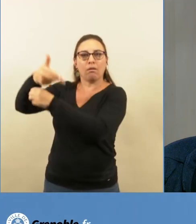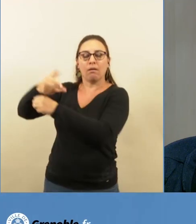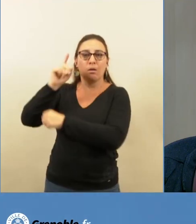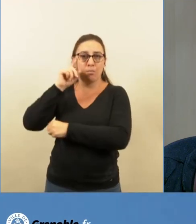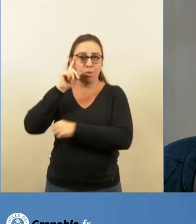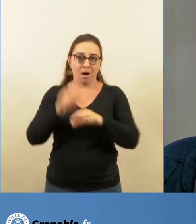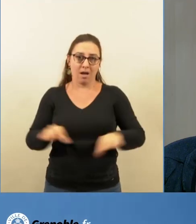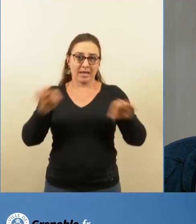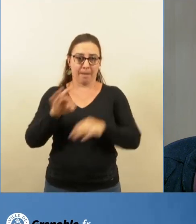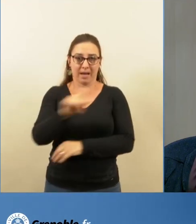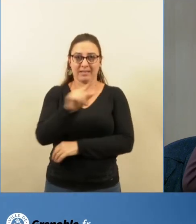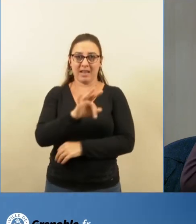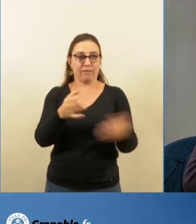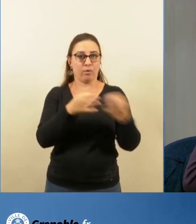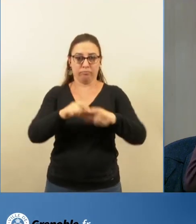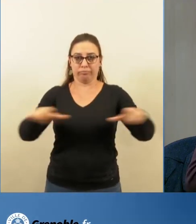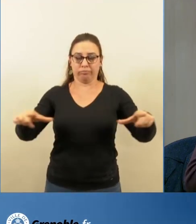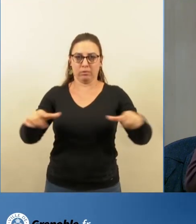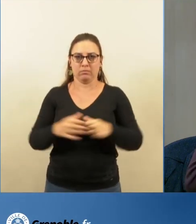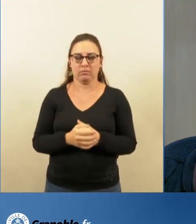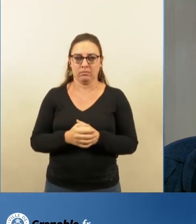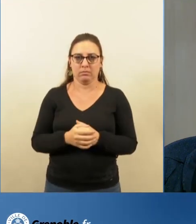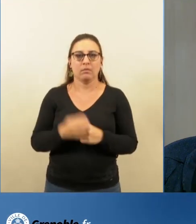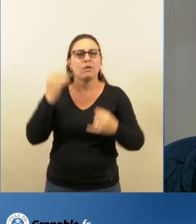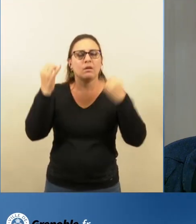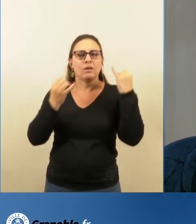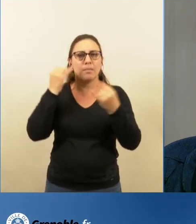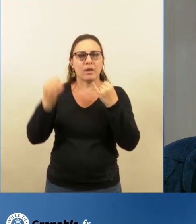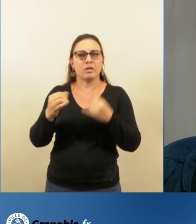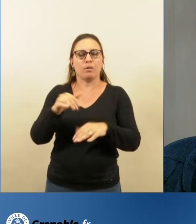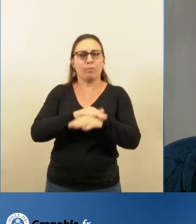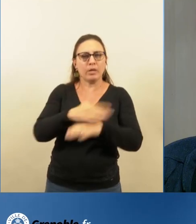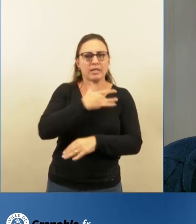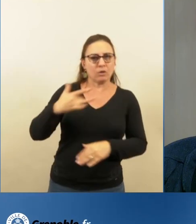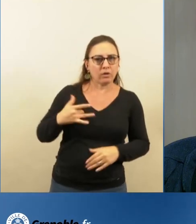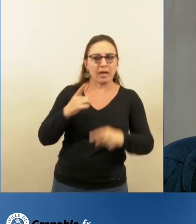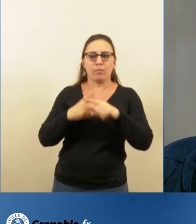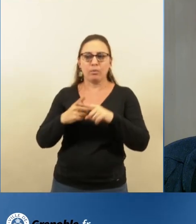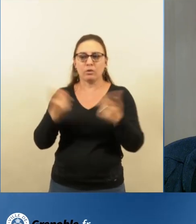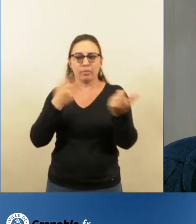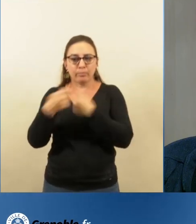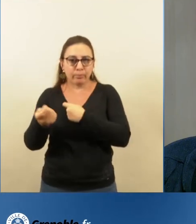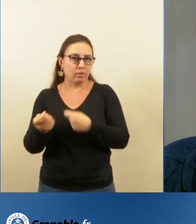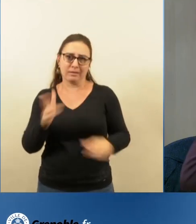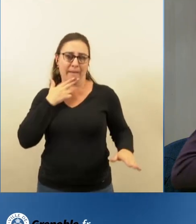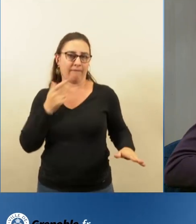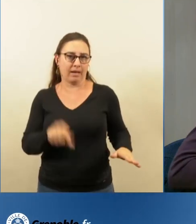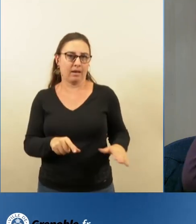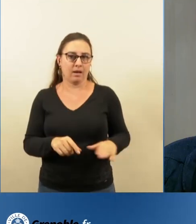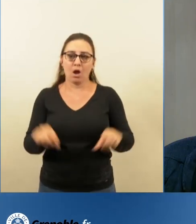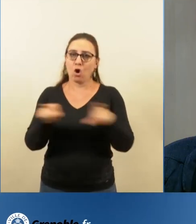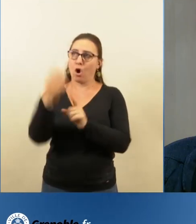permanence de la ZFE fin de la blague si on voulait rendre une politique de santé et une politique publique inefficace on ne ferait pas mieux c'est comme installer des feux